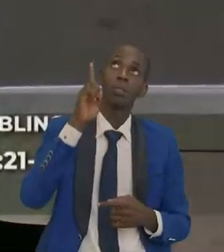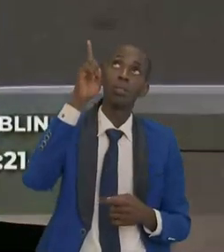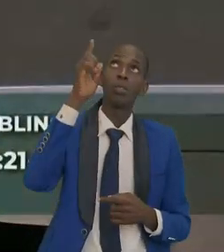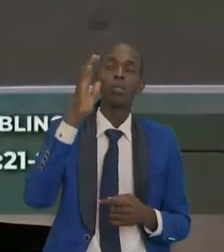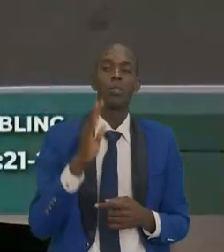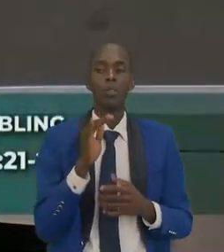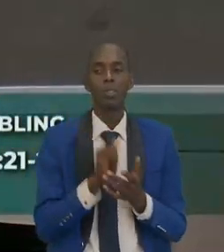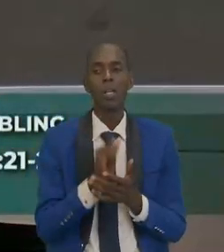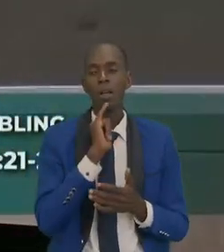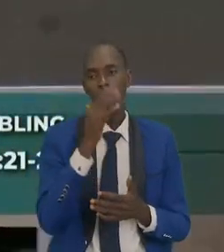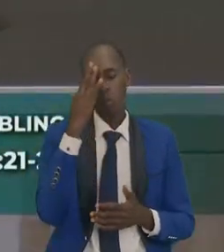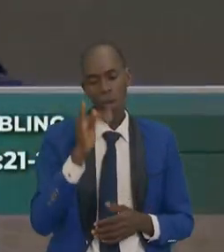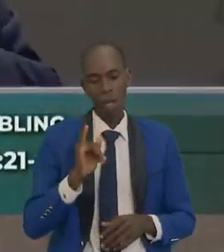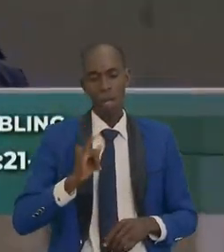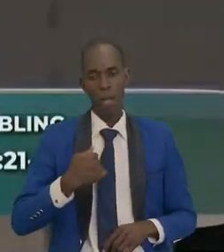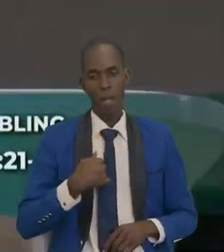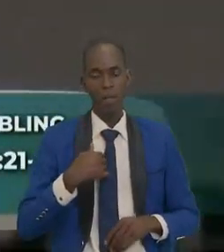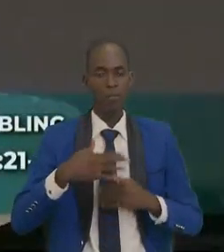C'est pourquoi je t'invite ce matin.